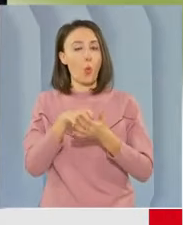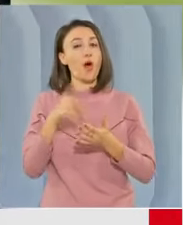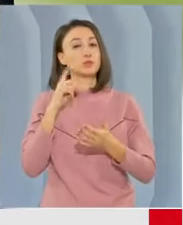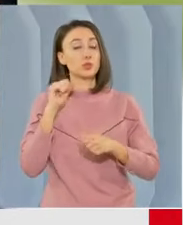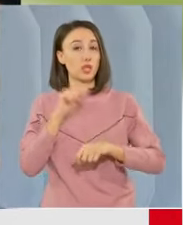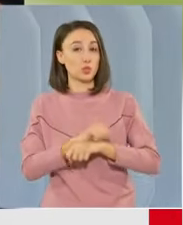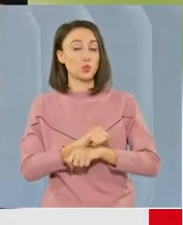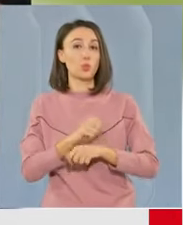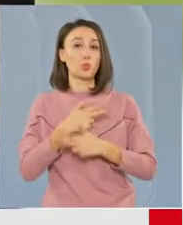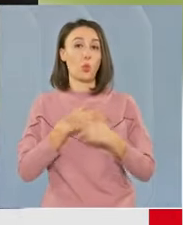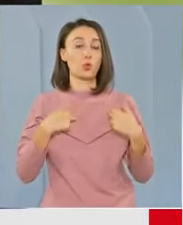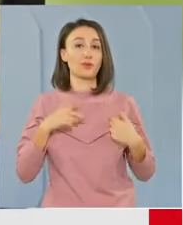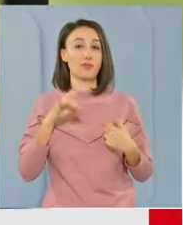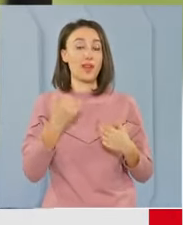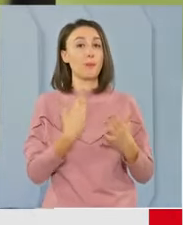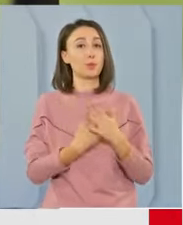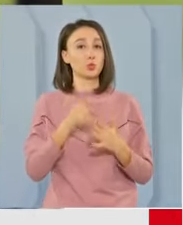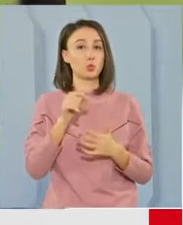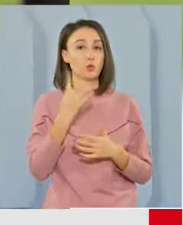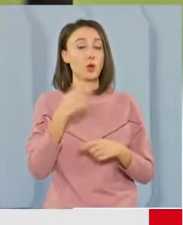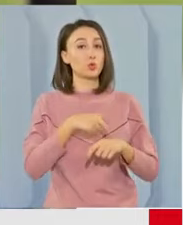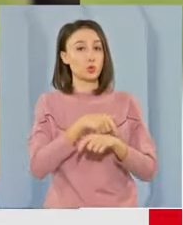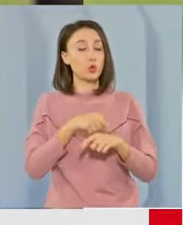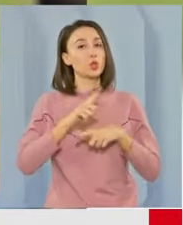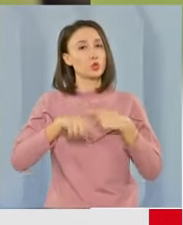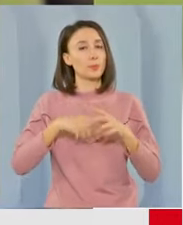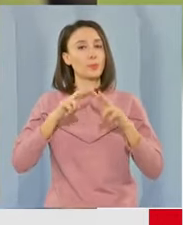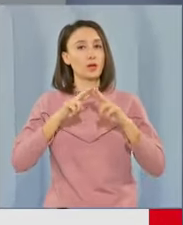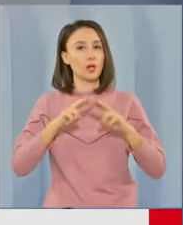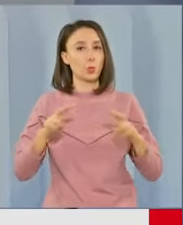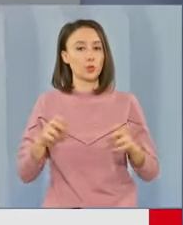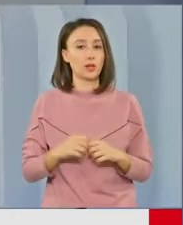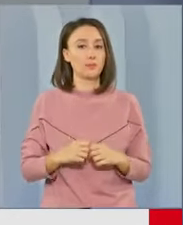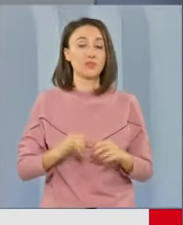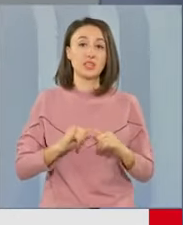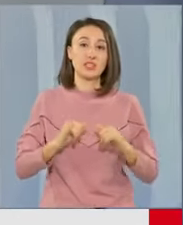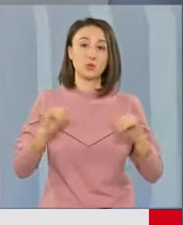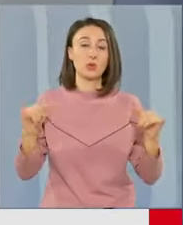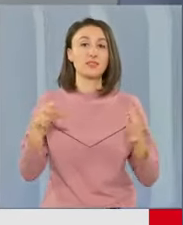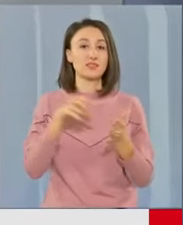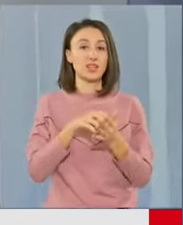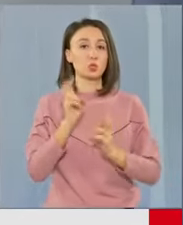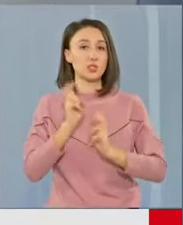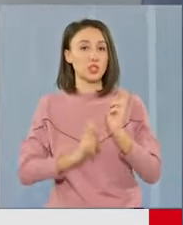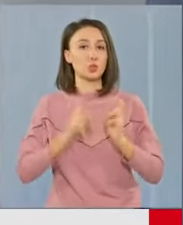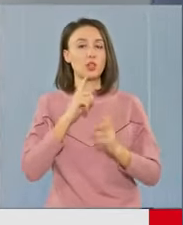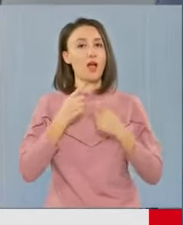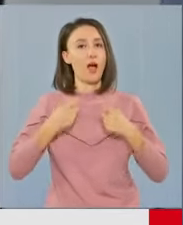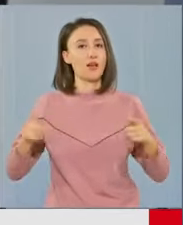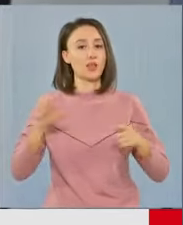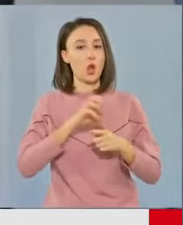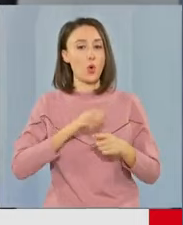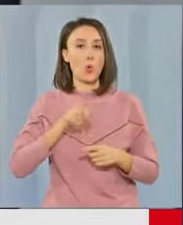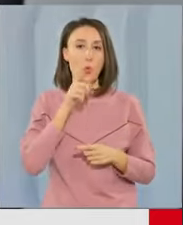fost reținut de procurorii DNA pentru 24 de ore în urma unor percheziții desfășurate la sediul instituției și alte